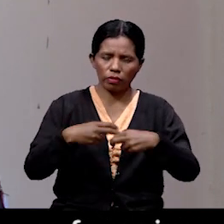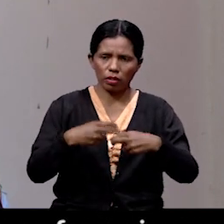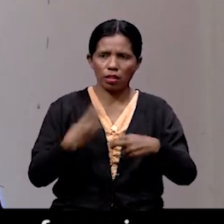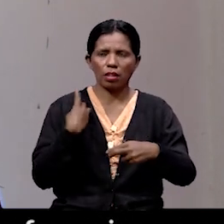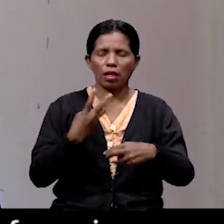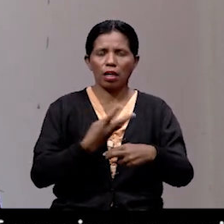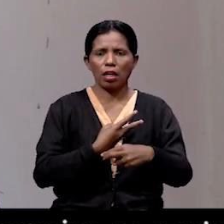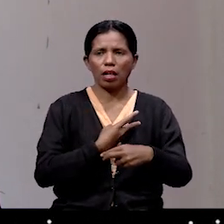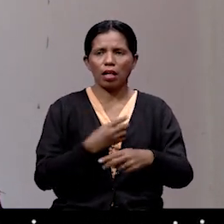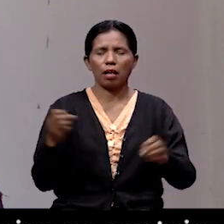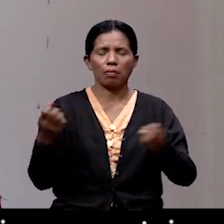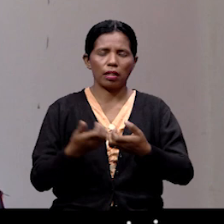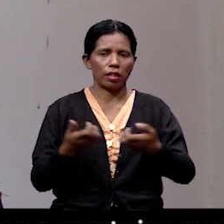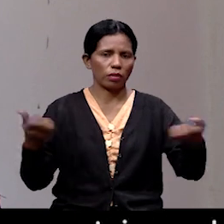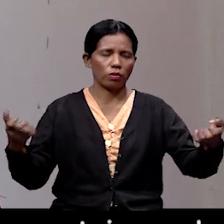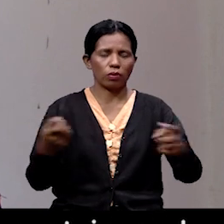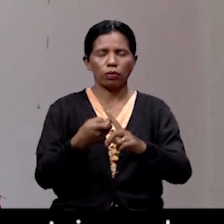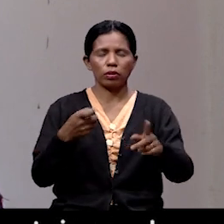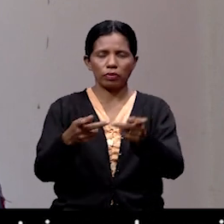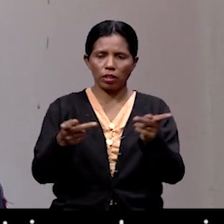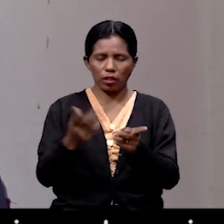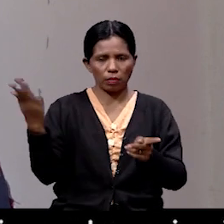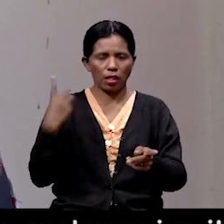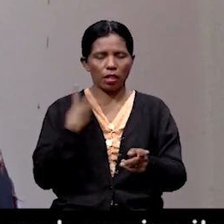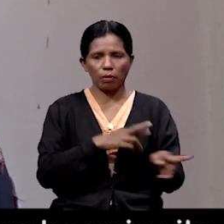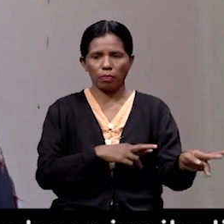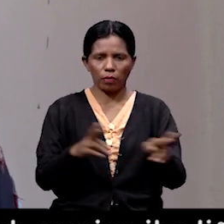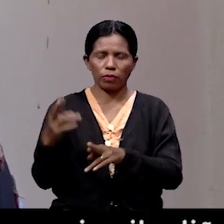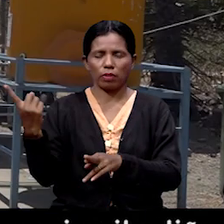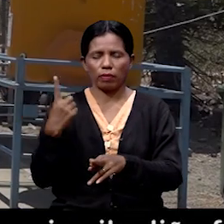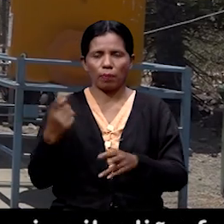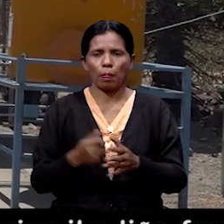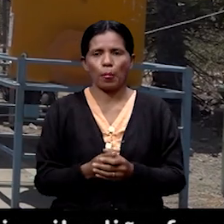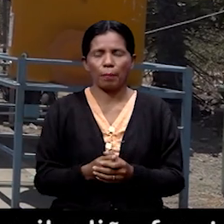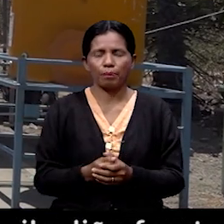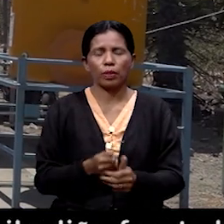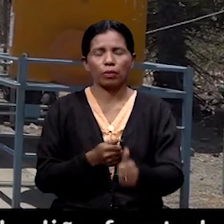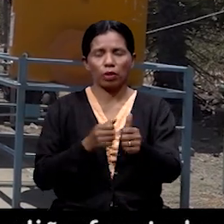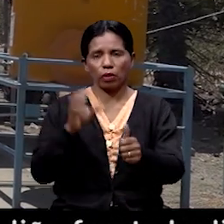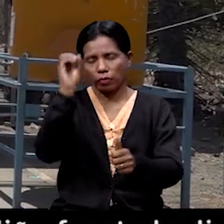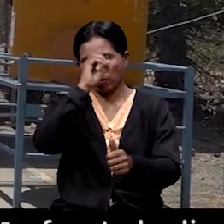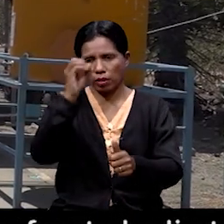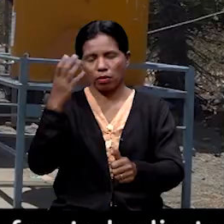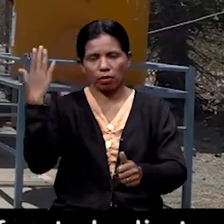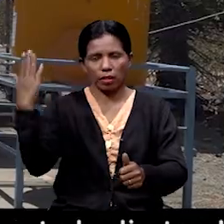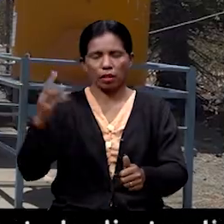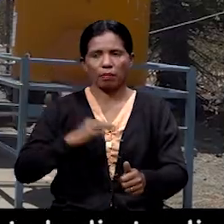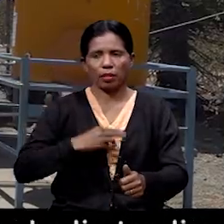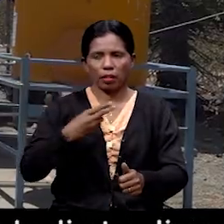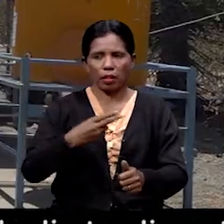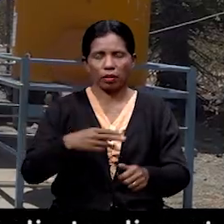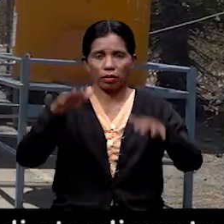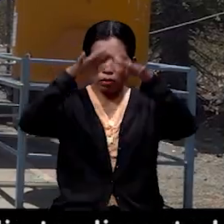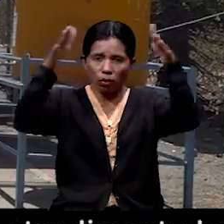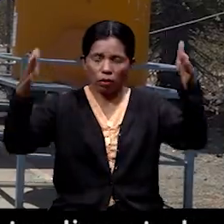sila lasesos fatinga. Am pronto na fating. Tui observação jornalista JMN ia ponto entrada metinaru, lona nebe dadaung ne uja